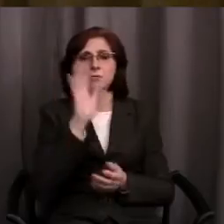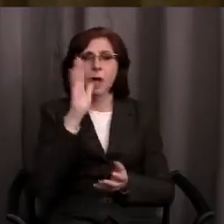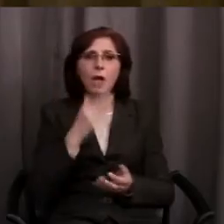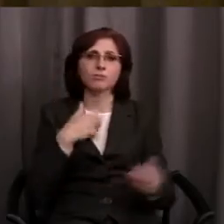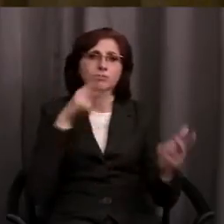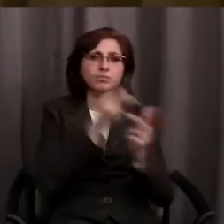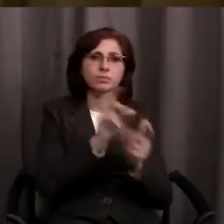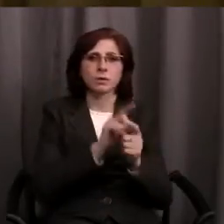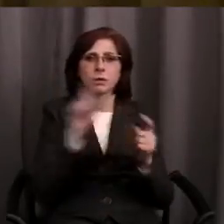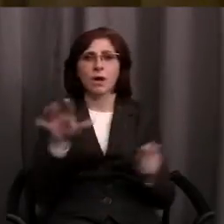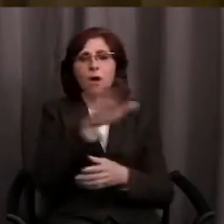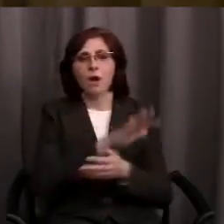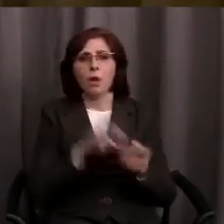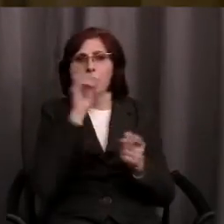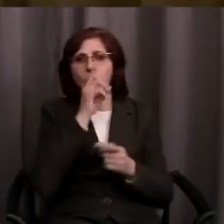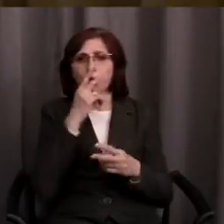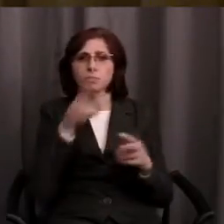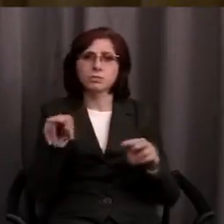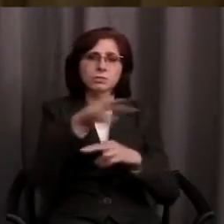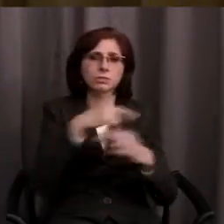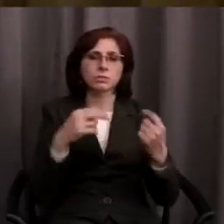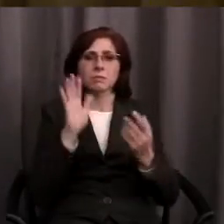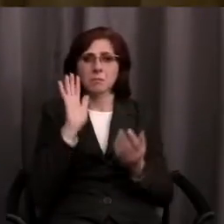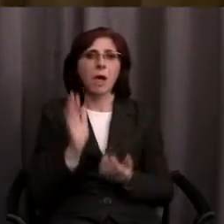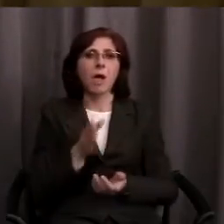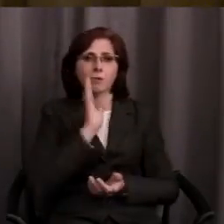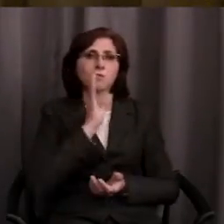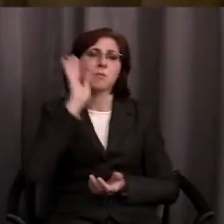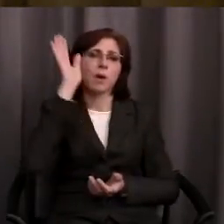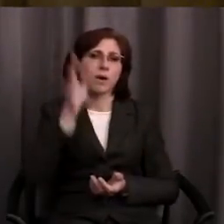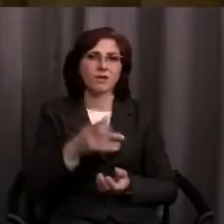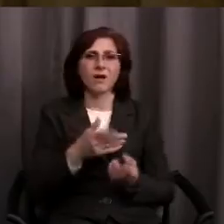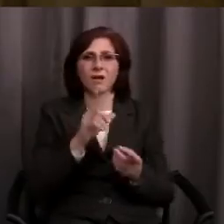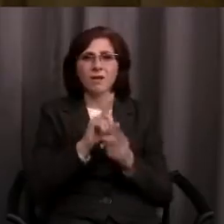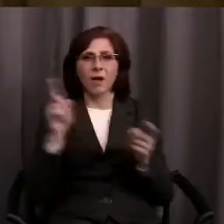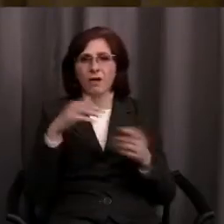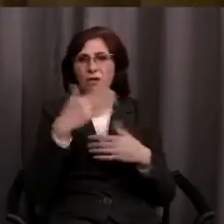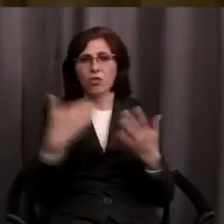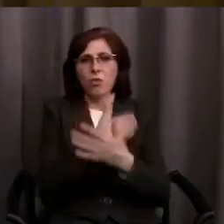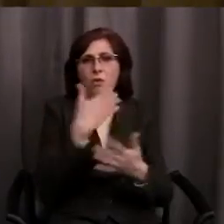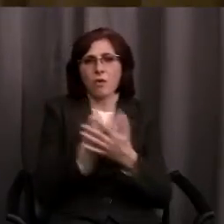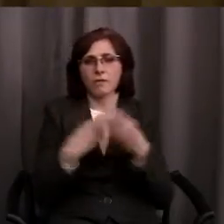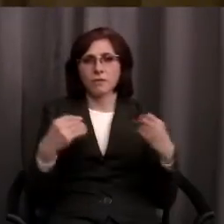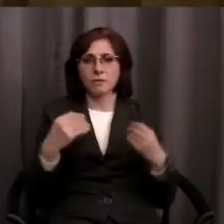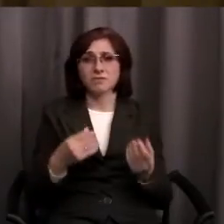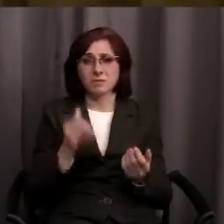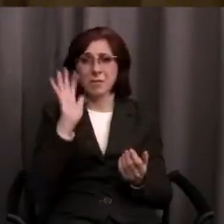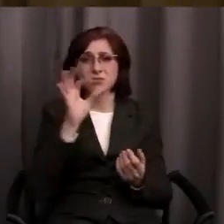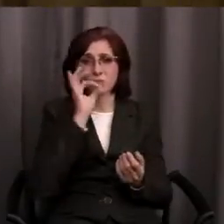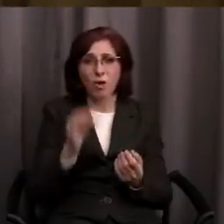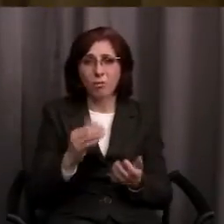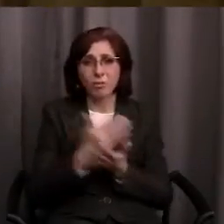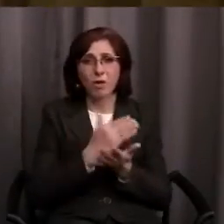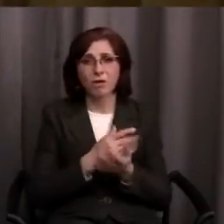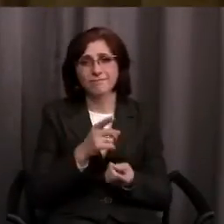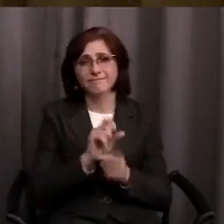oddziaływać na otoczenie, być takim nosicielem nowych, dobrze sprawdzonych